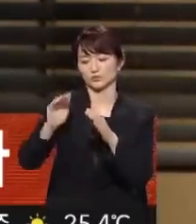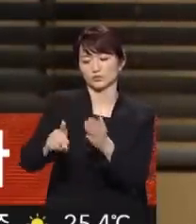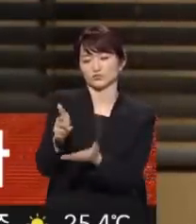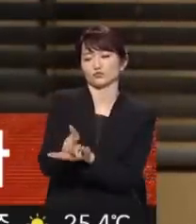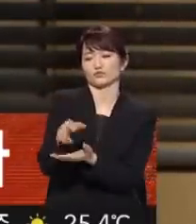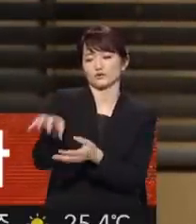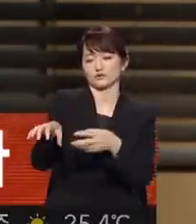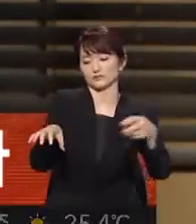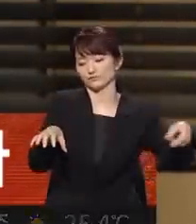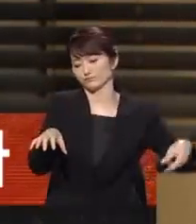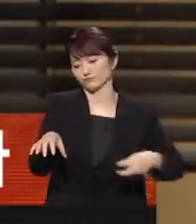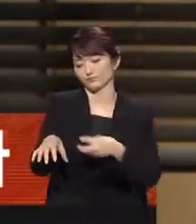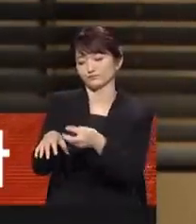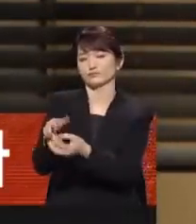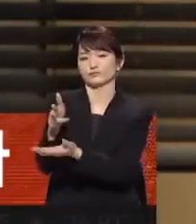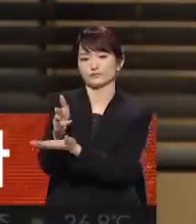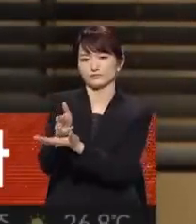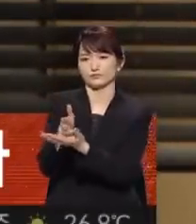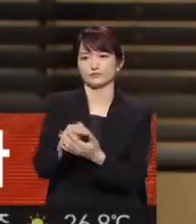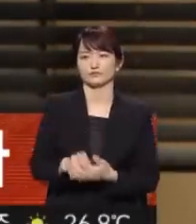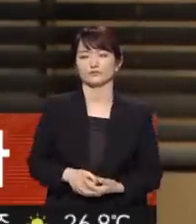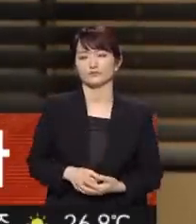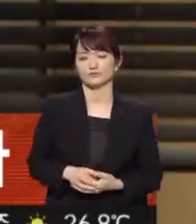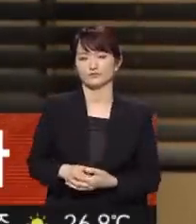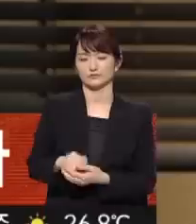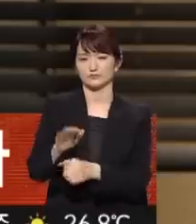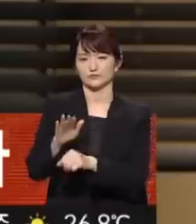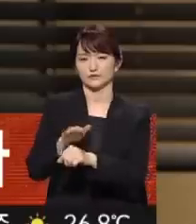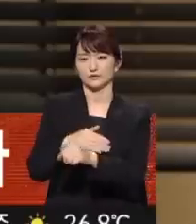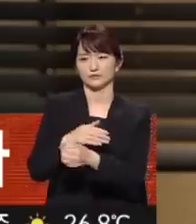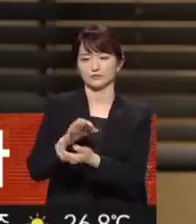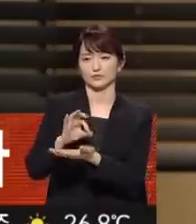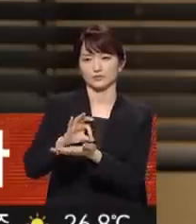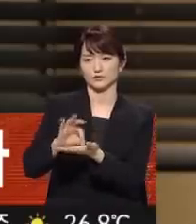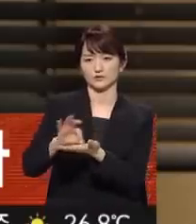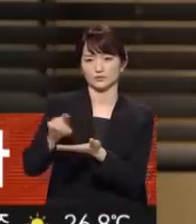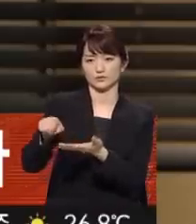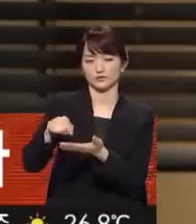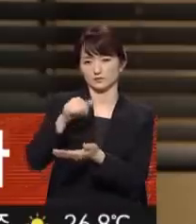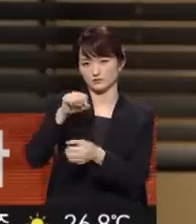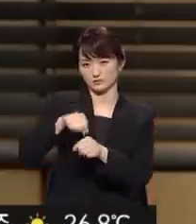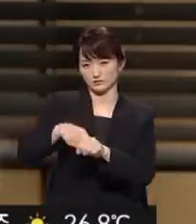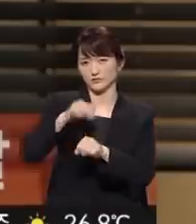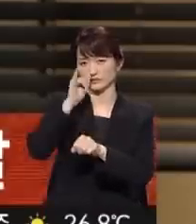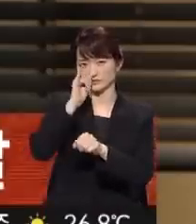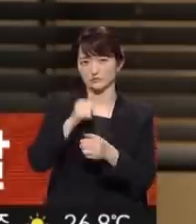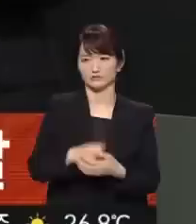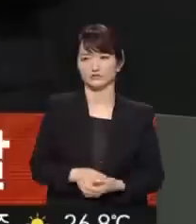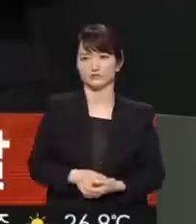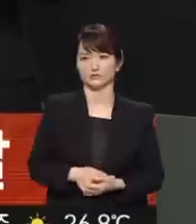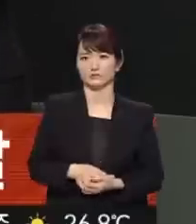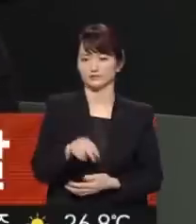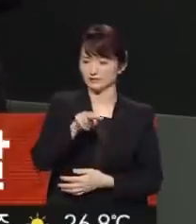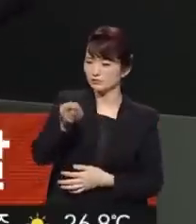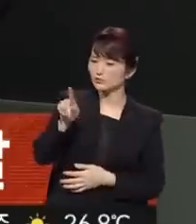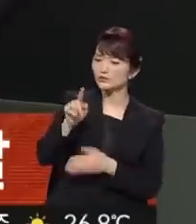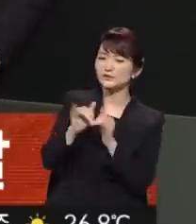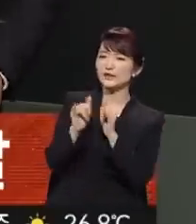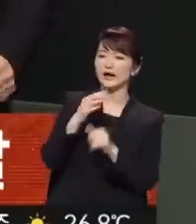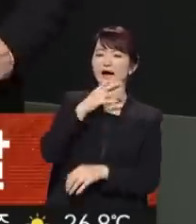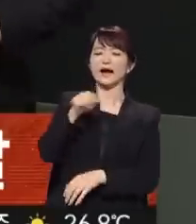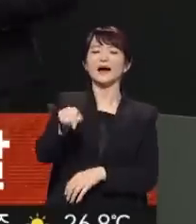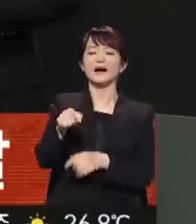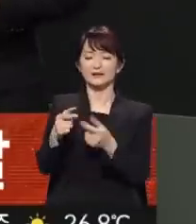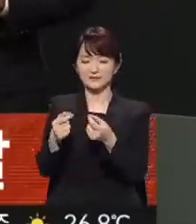이용했고요. 편의시설 부정이용. 편취가 될 수 있거든요. 처벌받을 수 있습니다. 그렇습니다. 이거 보고 또 어떤 분들 아